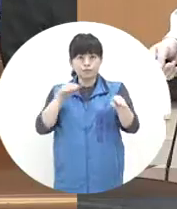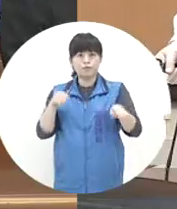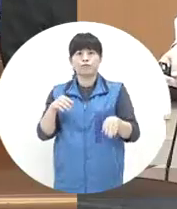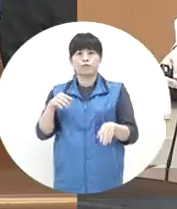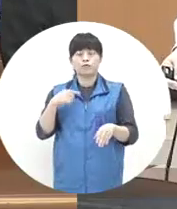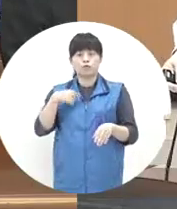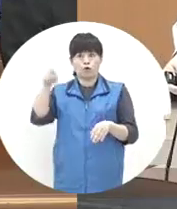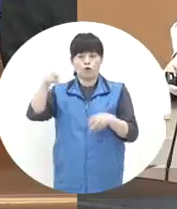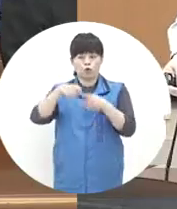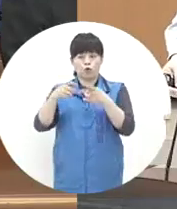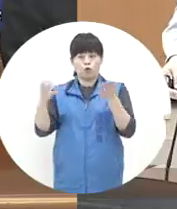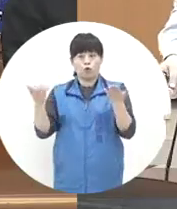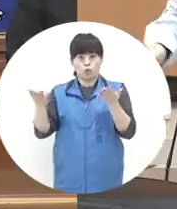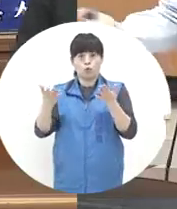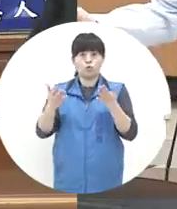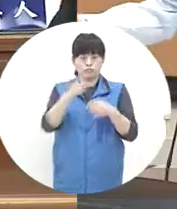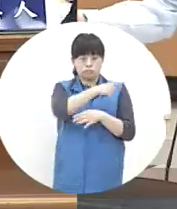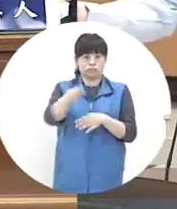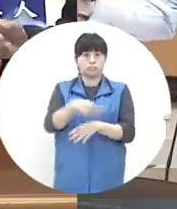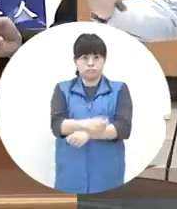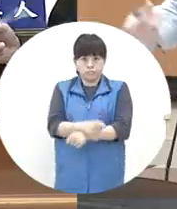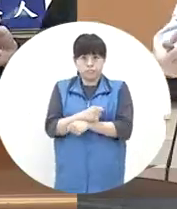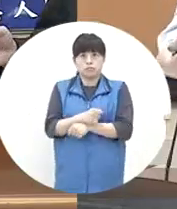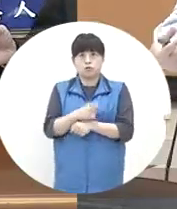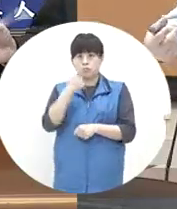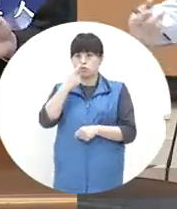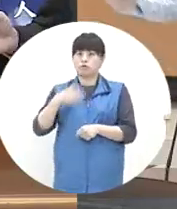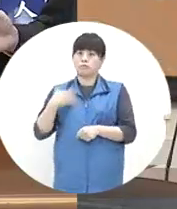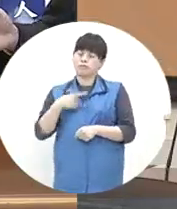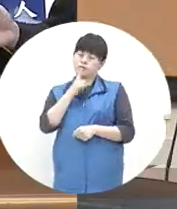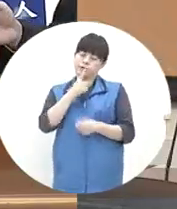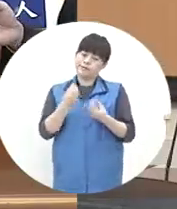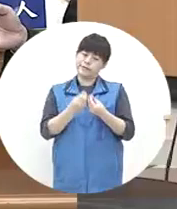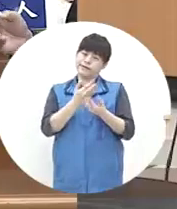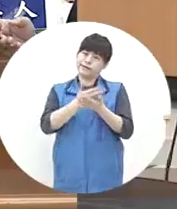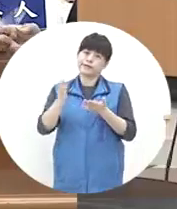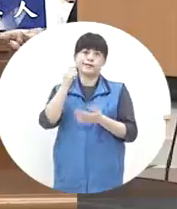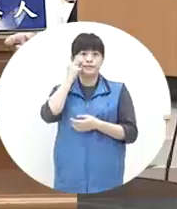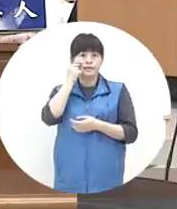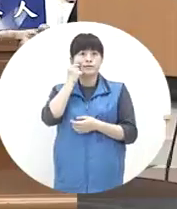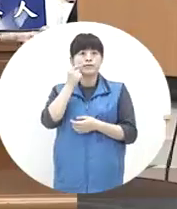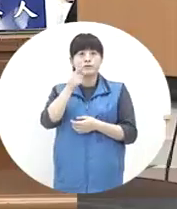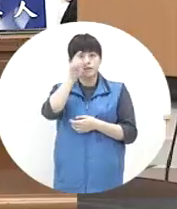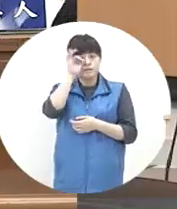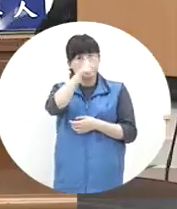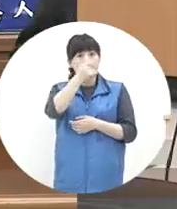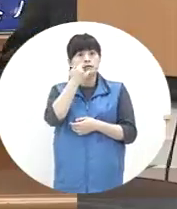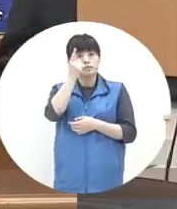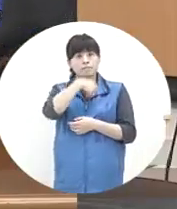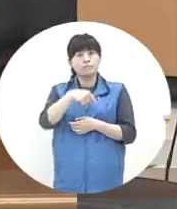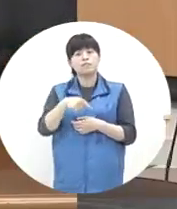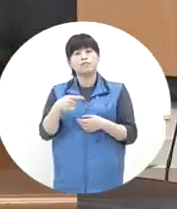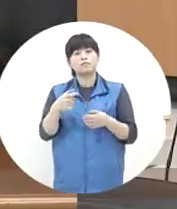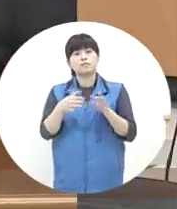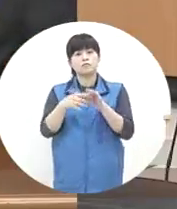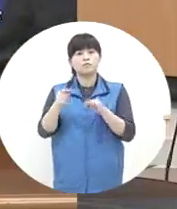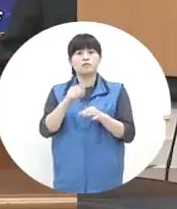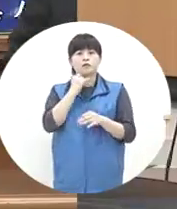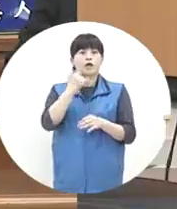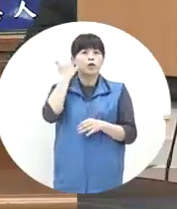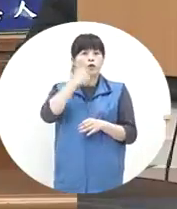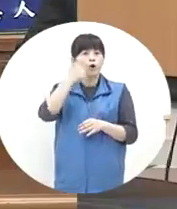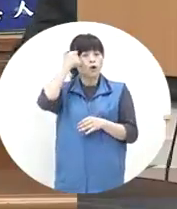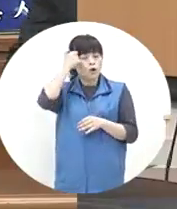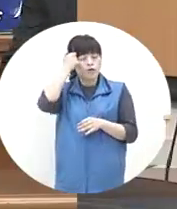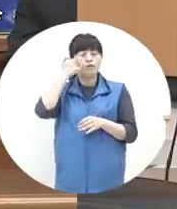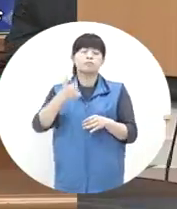有非常谨慎的一个 评估。我也不知道该怎么解决了，看是不是能够，因为从龙恩街上去高速公